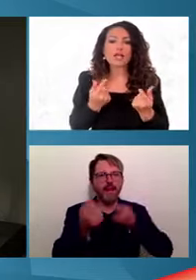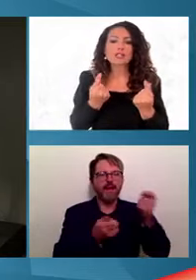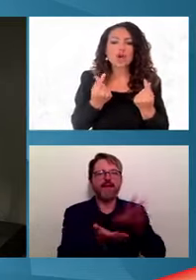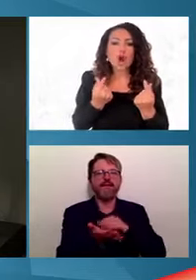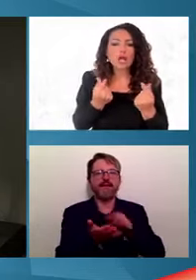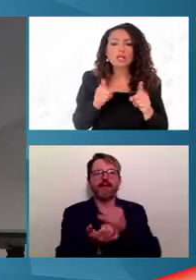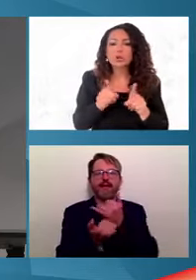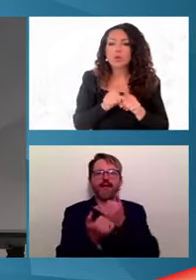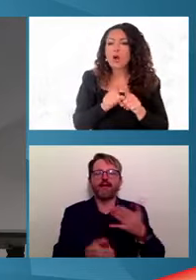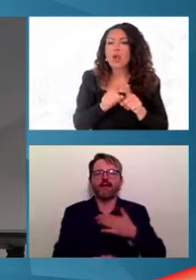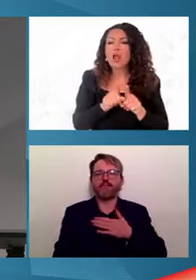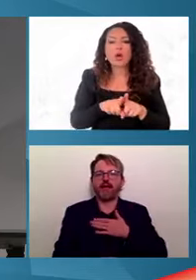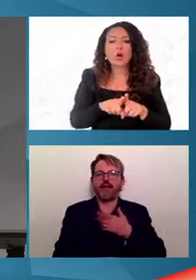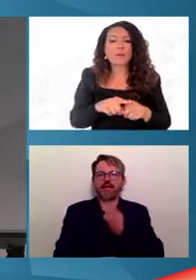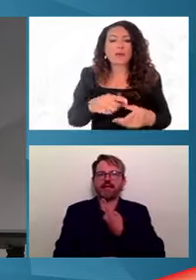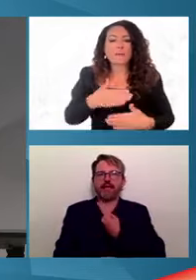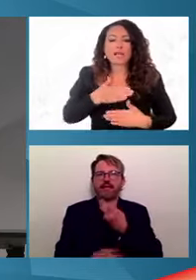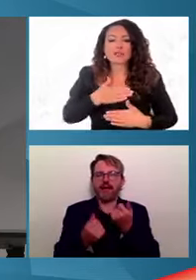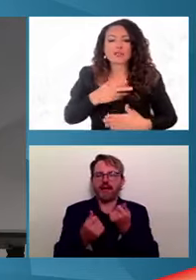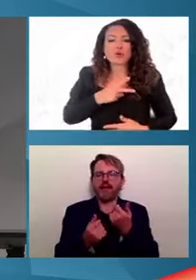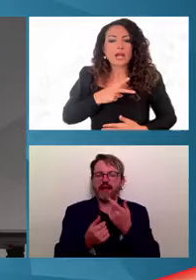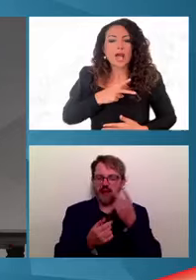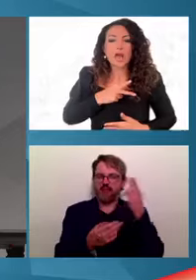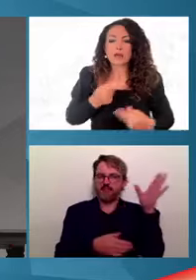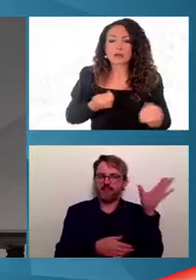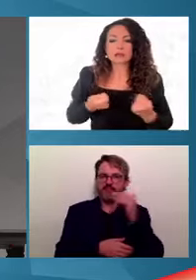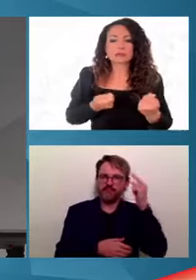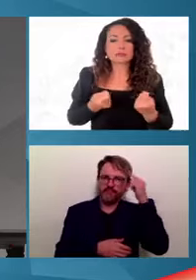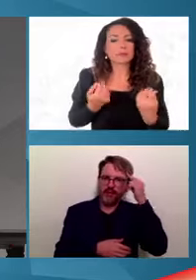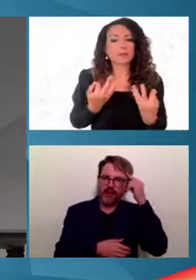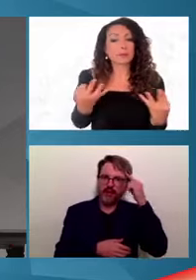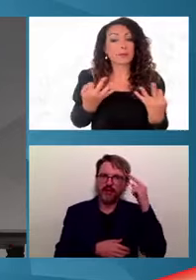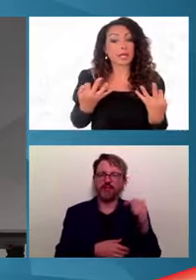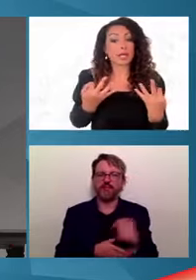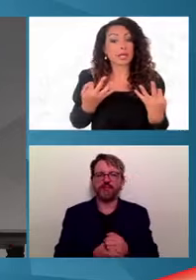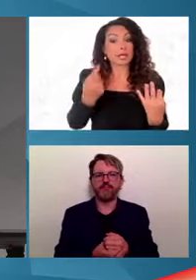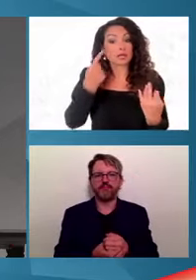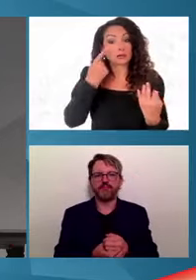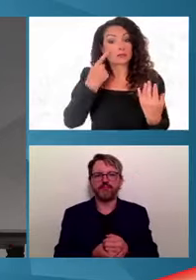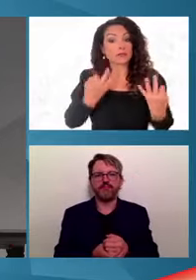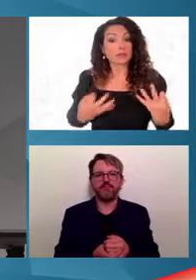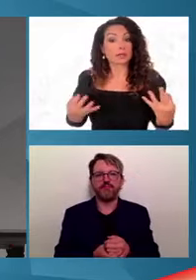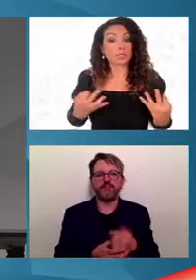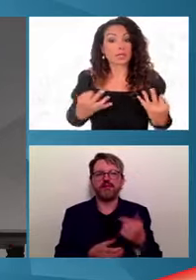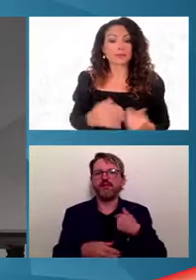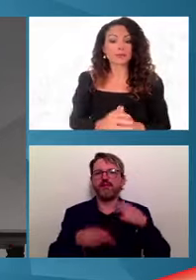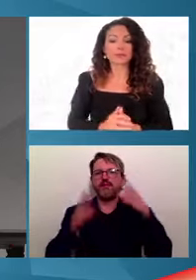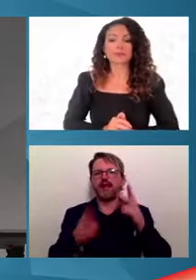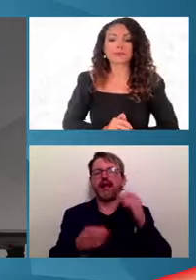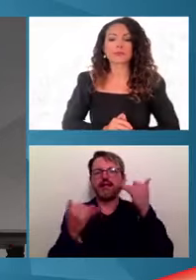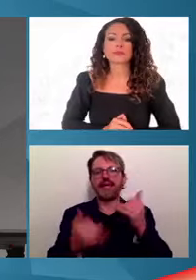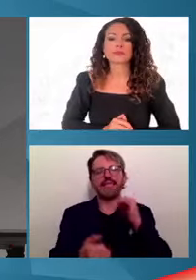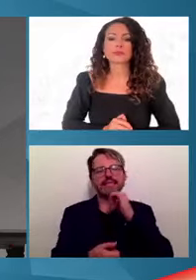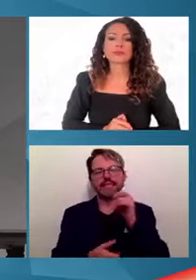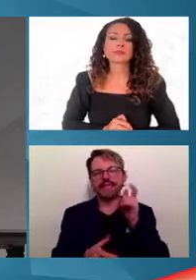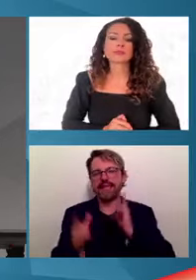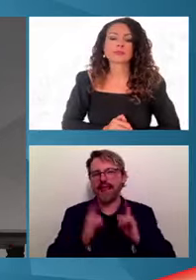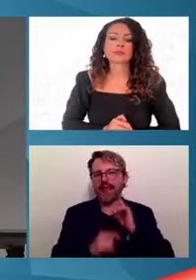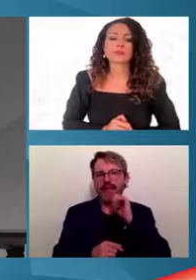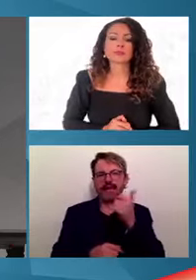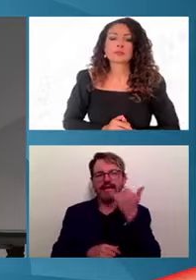citerò qualche esempio qui e là, ovviamente non posso nominare ogni singola opera, è un esempio di questo. Noi